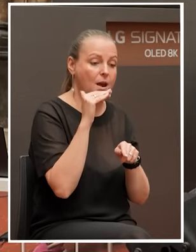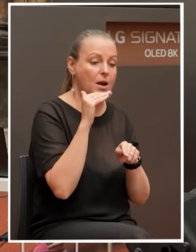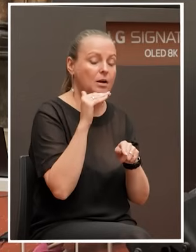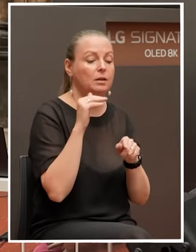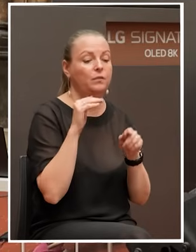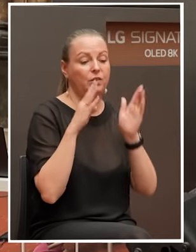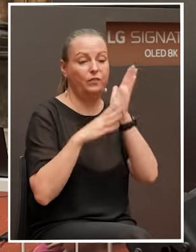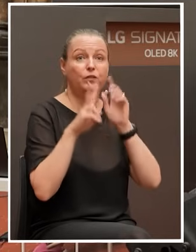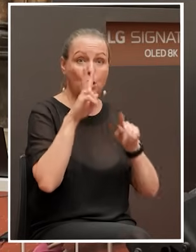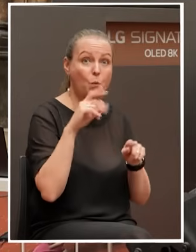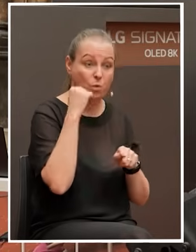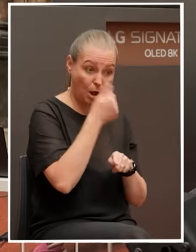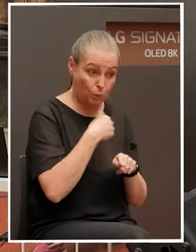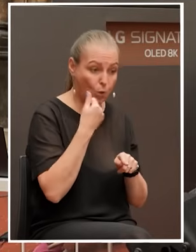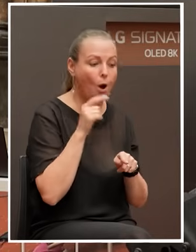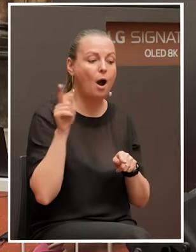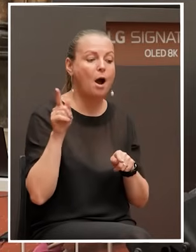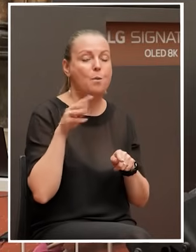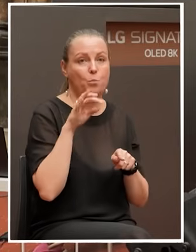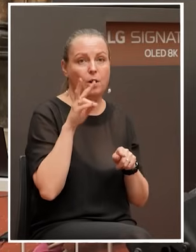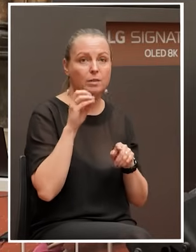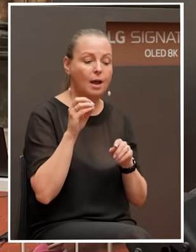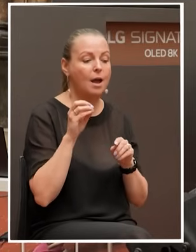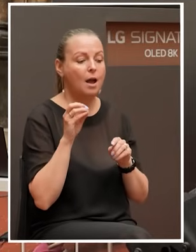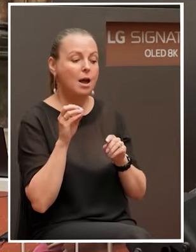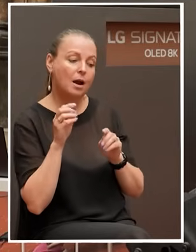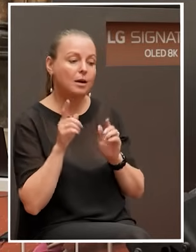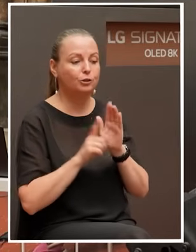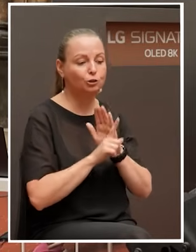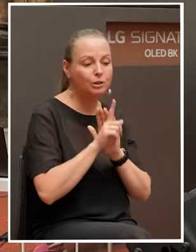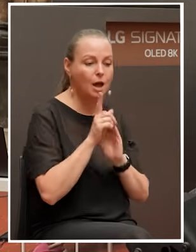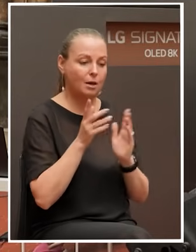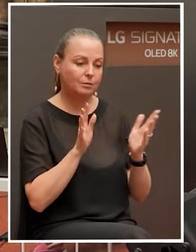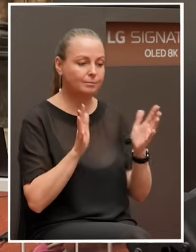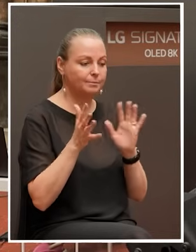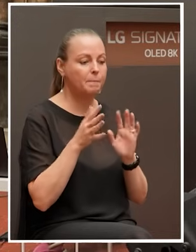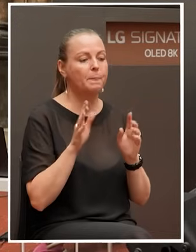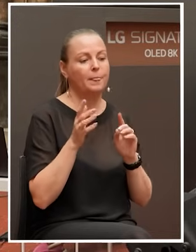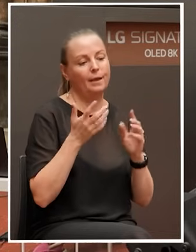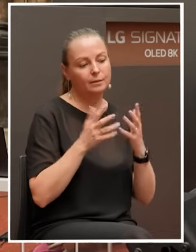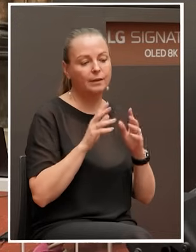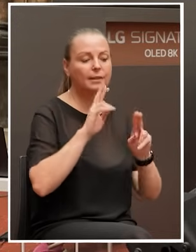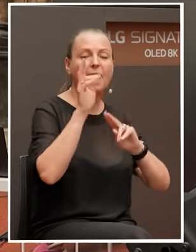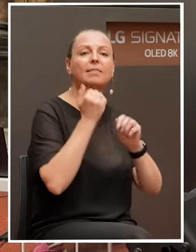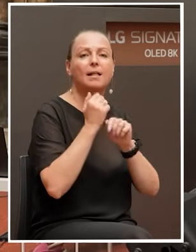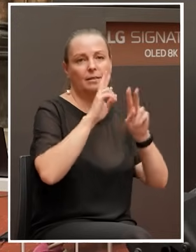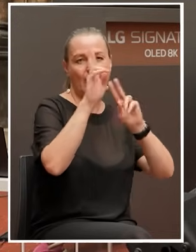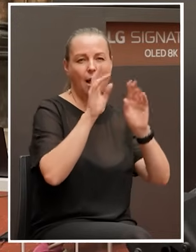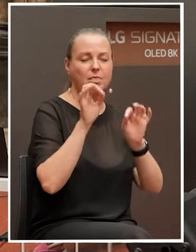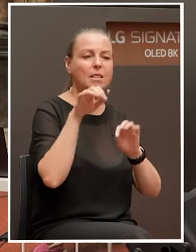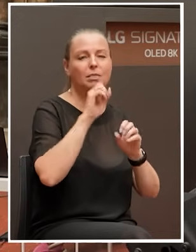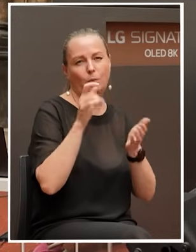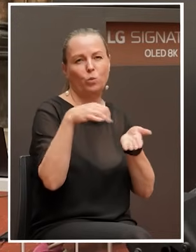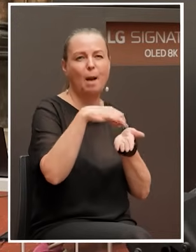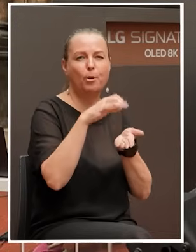в феврале 1992 года он начинает этот город присваивать, делает несколько набросков вот такого